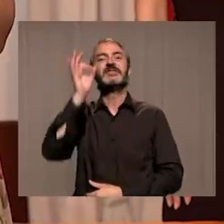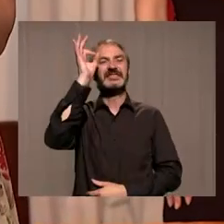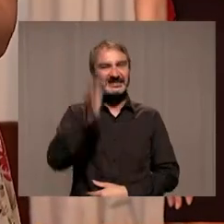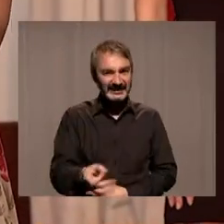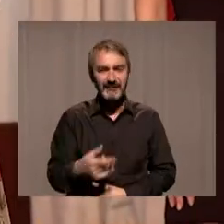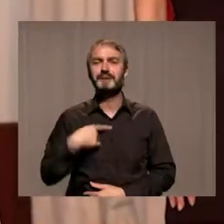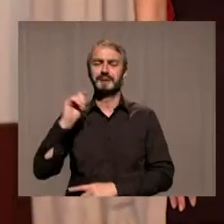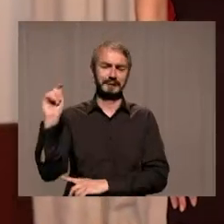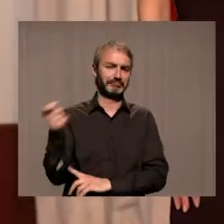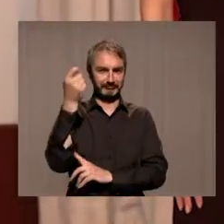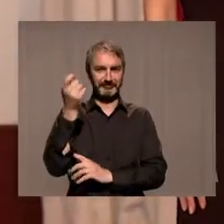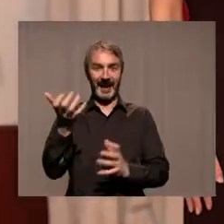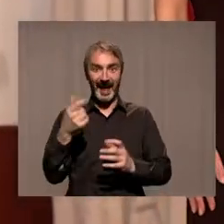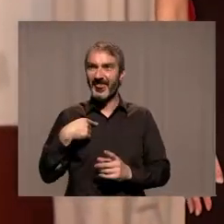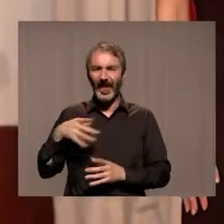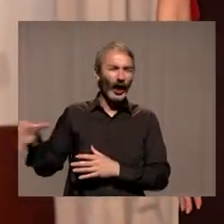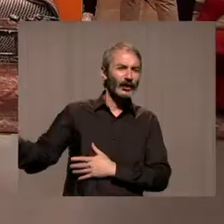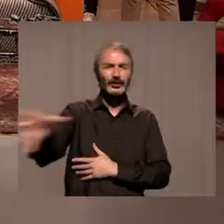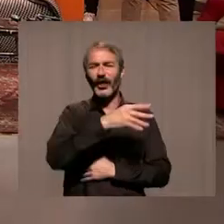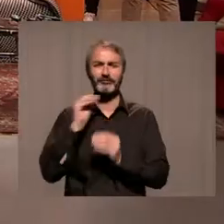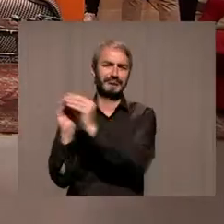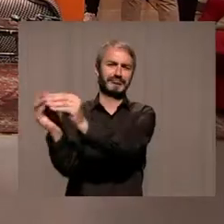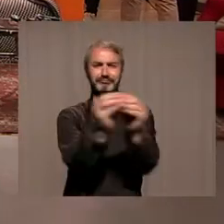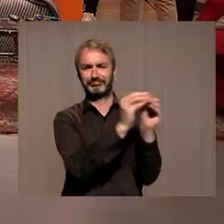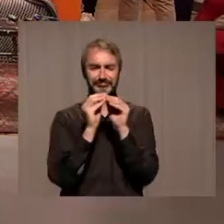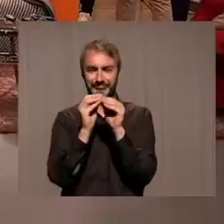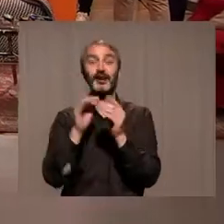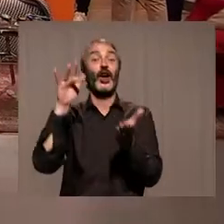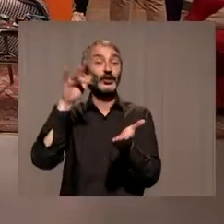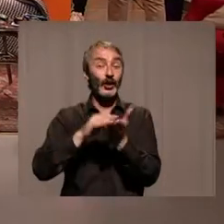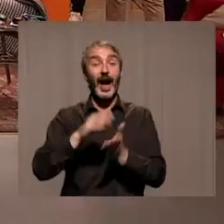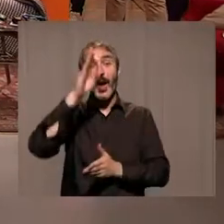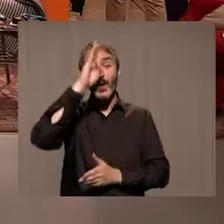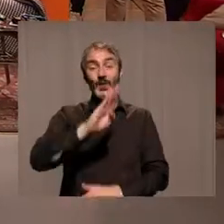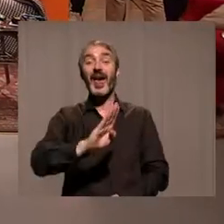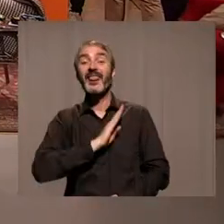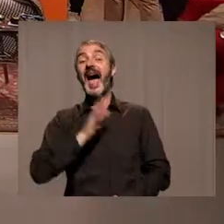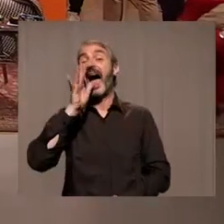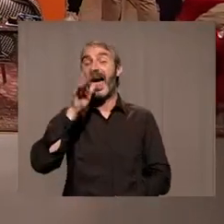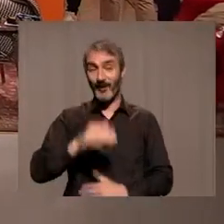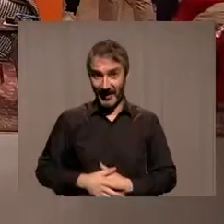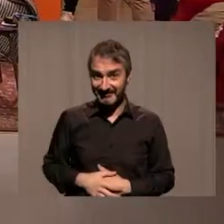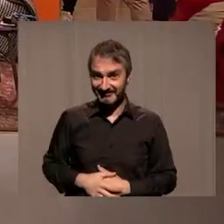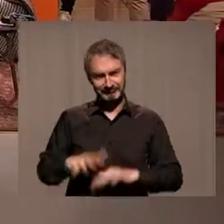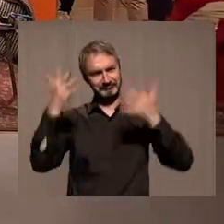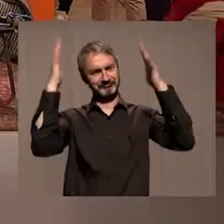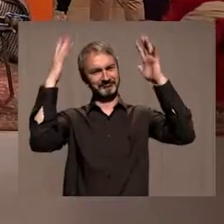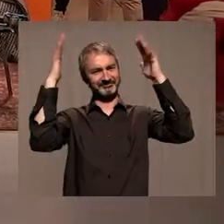has coincidit amb el públic perquè la cançó que ha estat Una lluna d'aigua. Rodonet. Veus? Preciós.